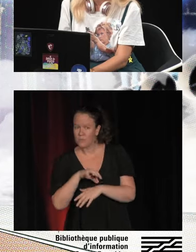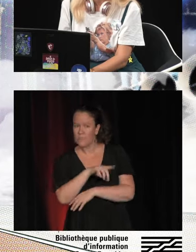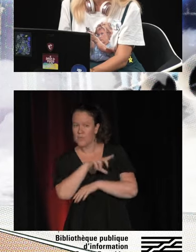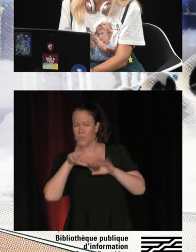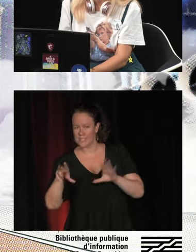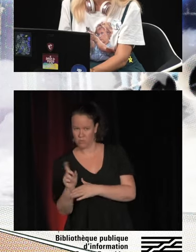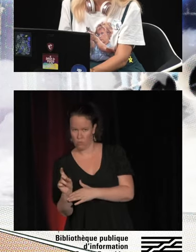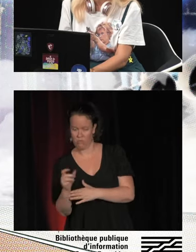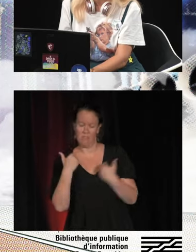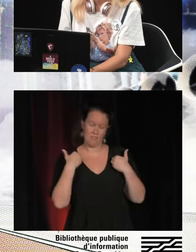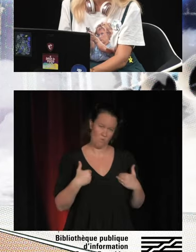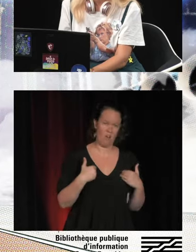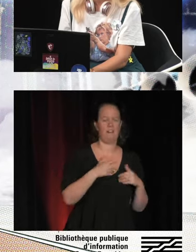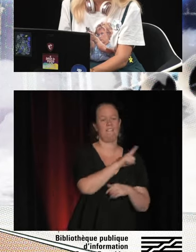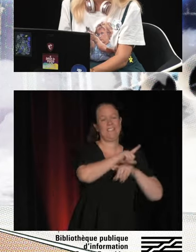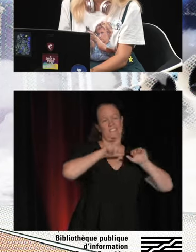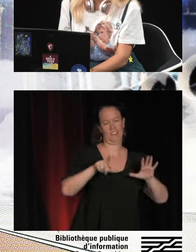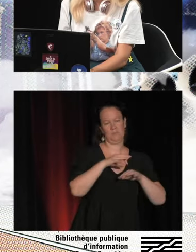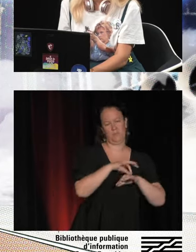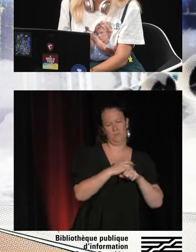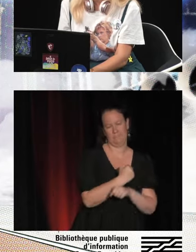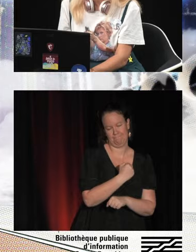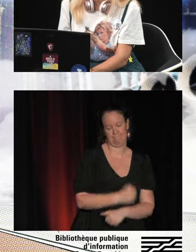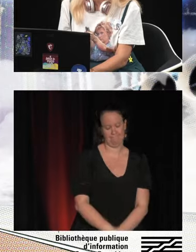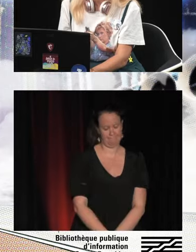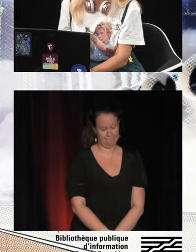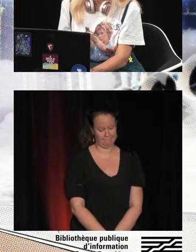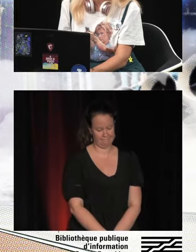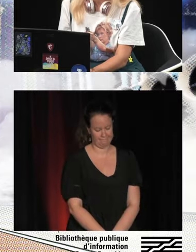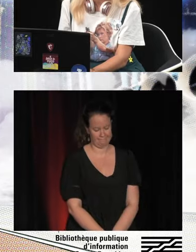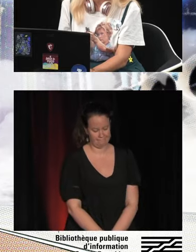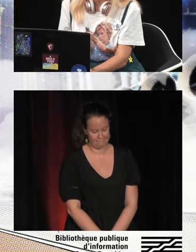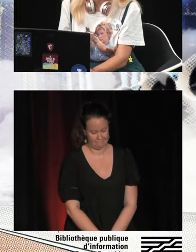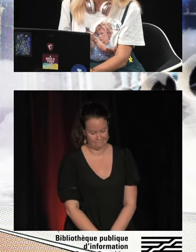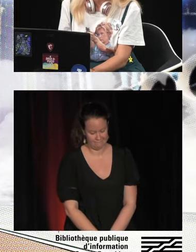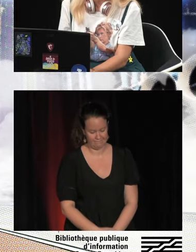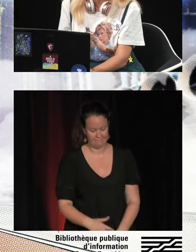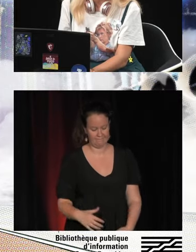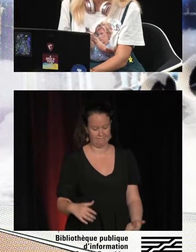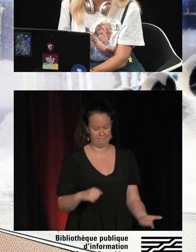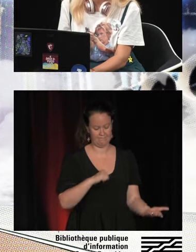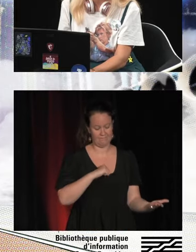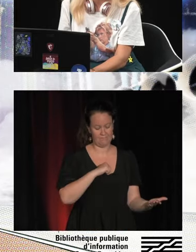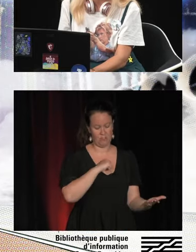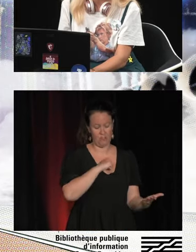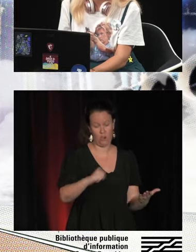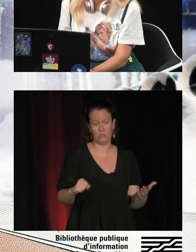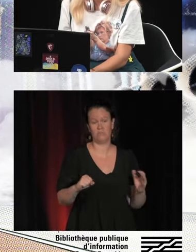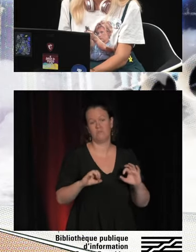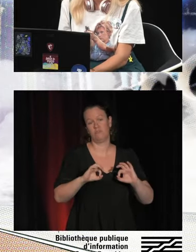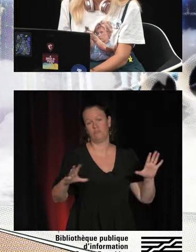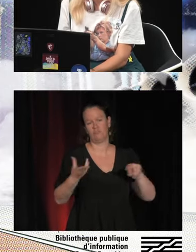22-28, moi je dois être à 27 quelque chose. Mais oui, c'est une run deathless, sans